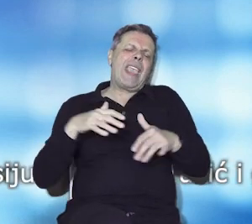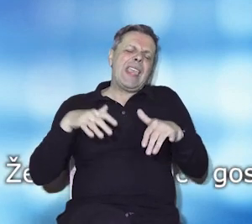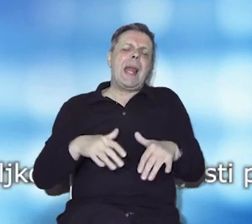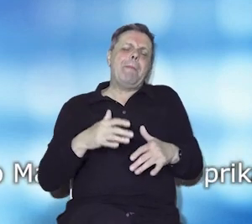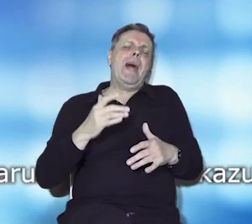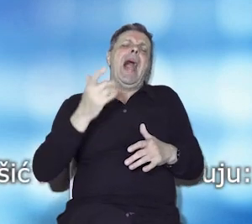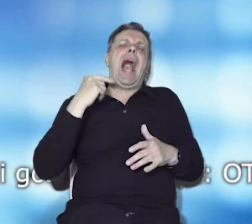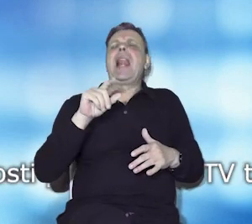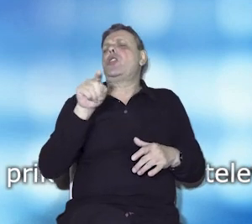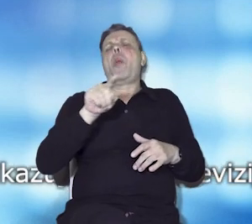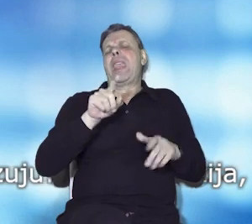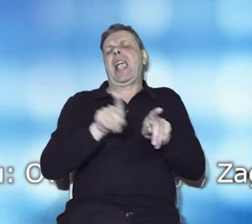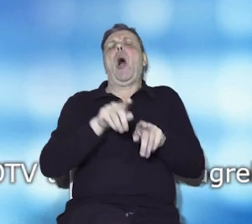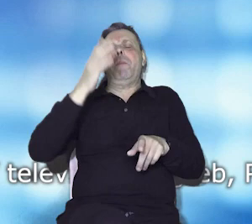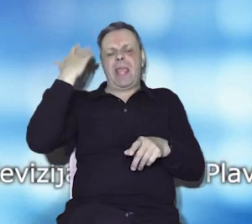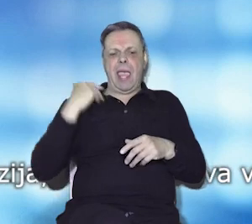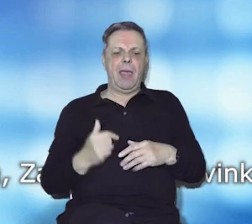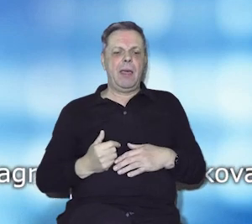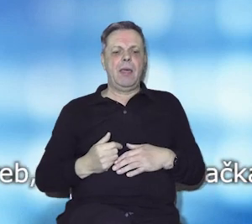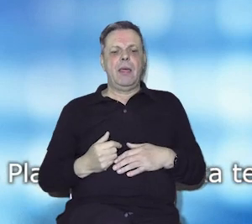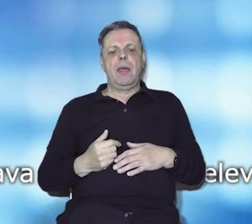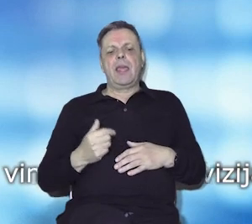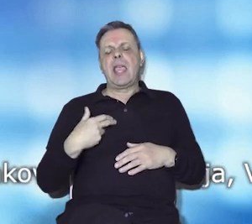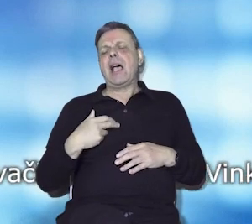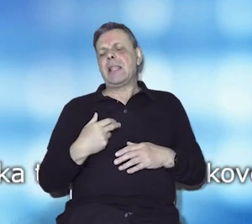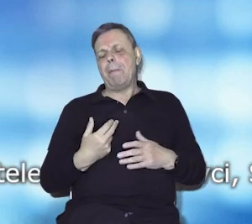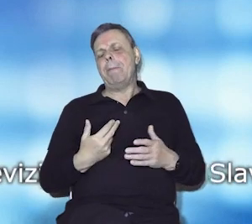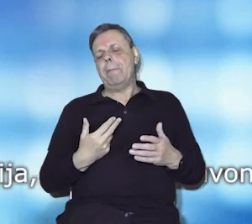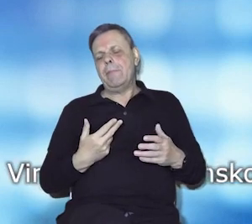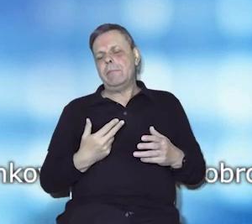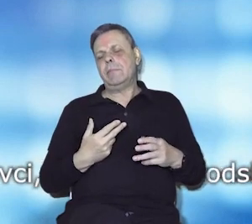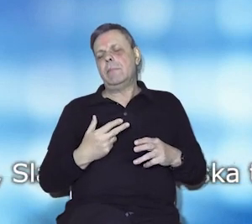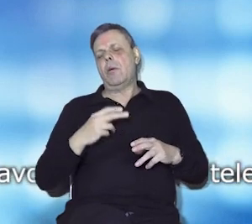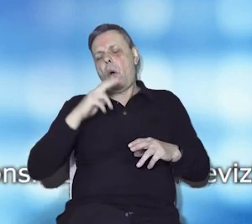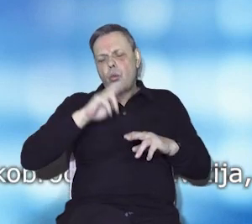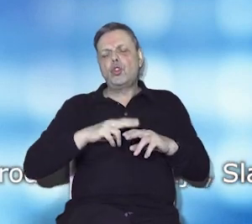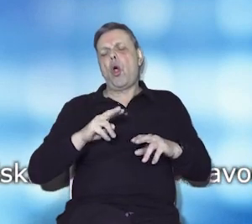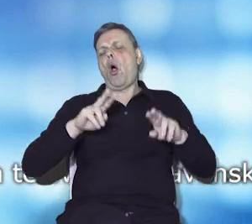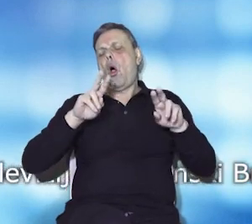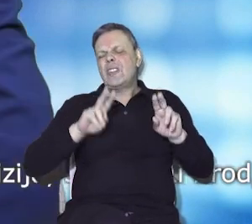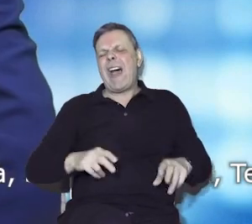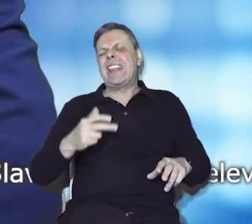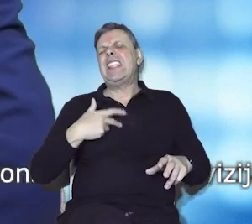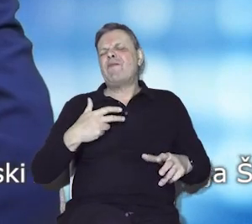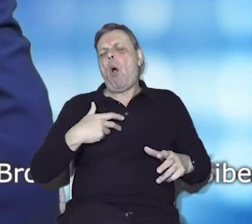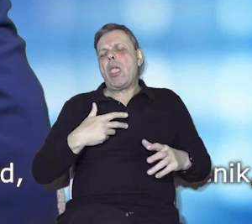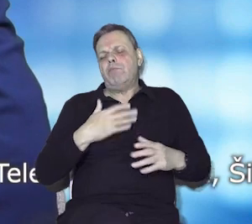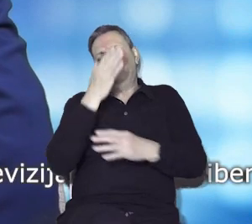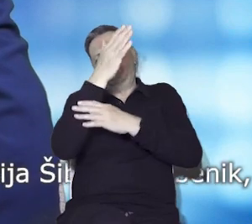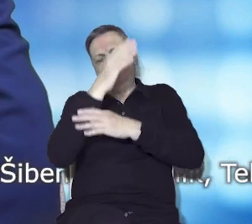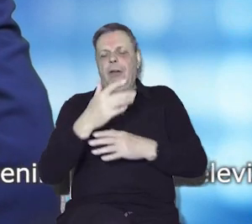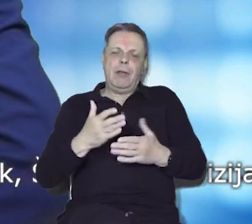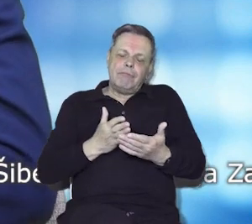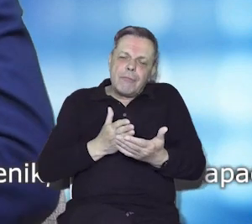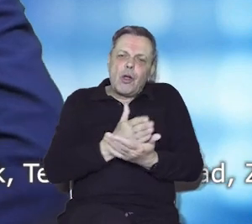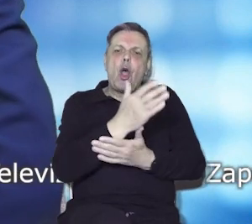to u razinama kao što je bilo prije. Odlučio sam dio svojih želja i afiniteta ostvariti kroz zdrave slastice. Ma mene zanima taj